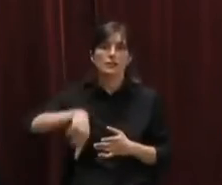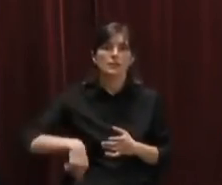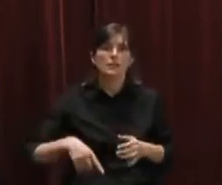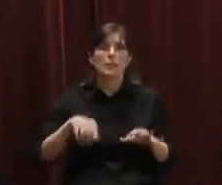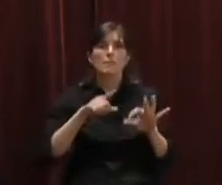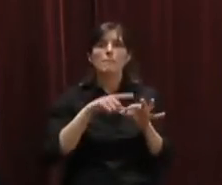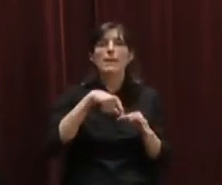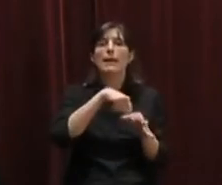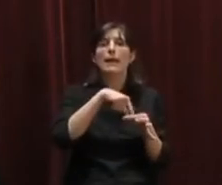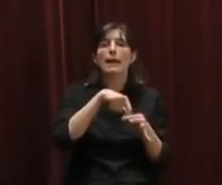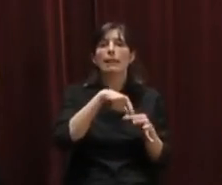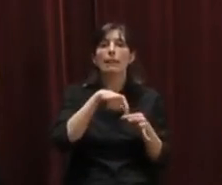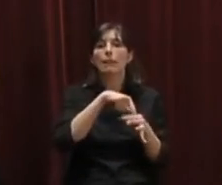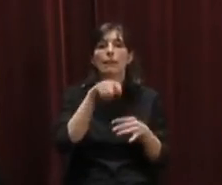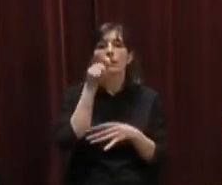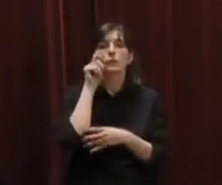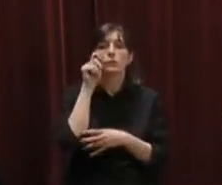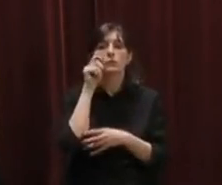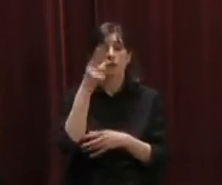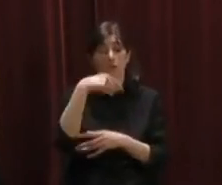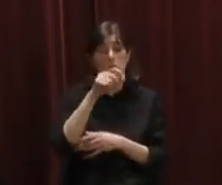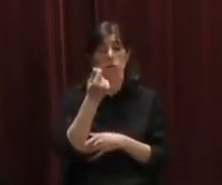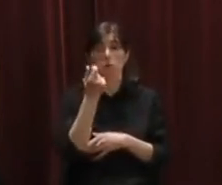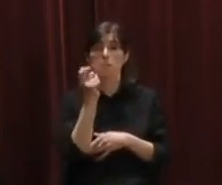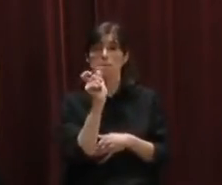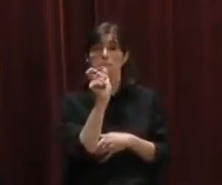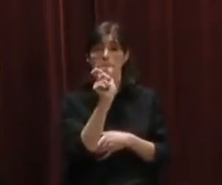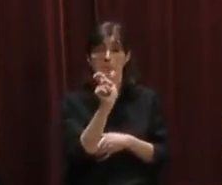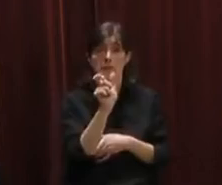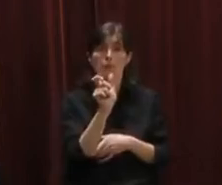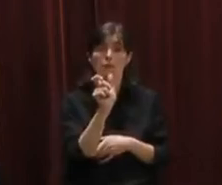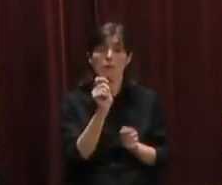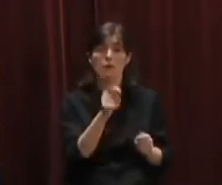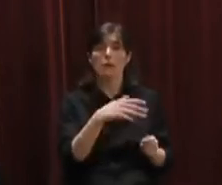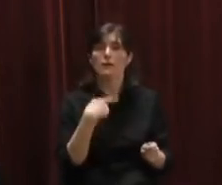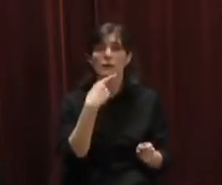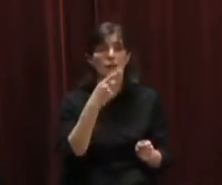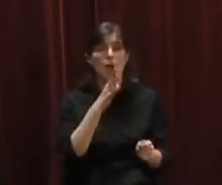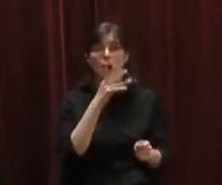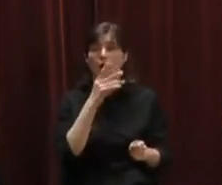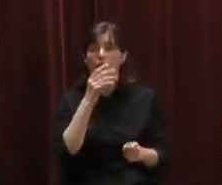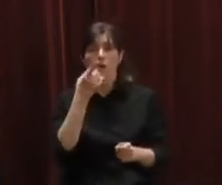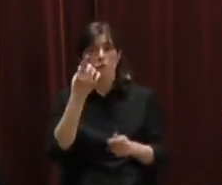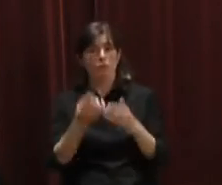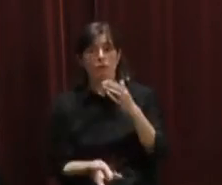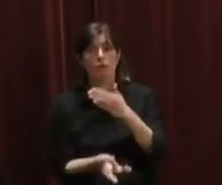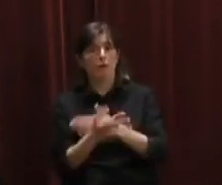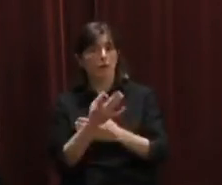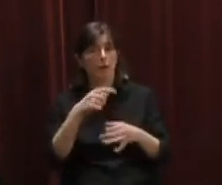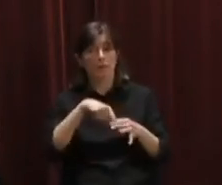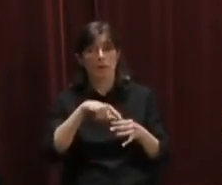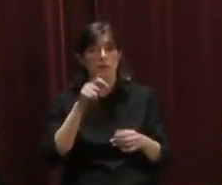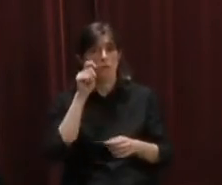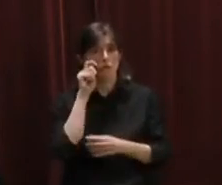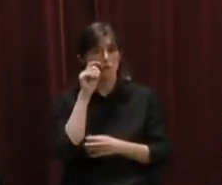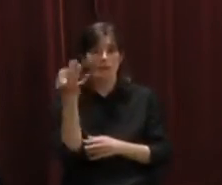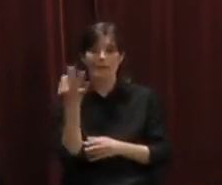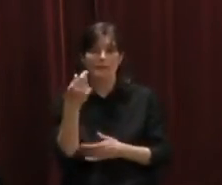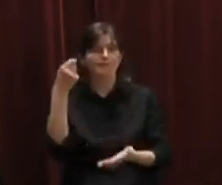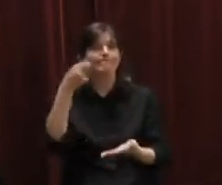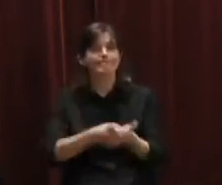qualsevol plaça turística que ara se doni d'alta ha de ser pagada. hem regulat el lloguer vacacional i,